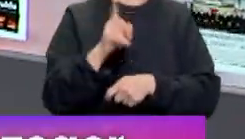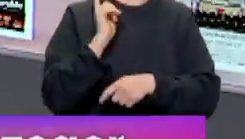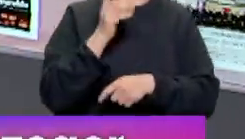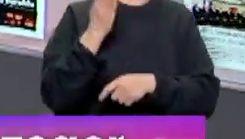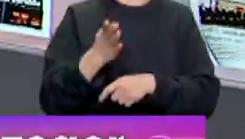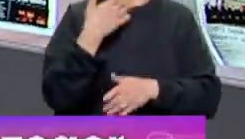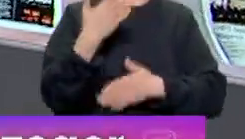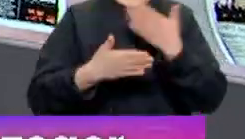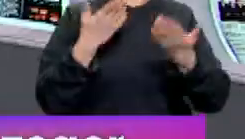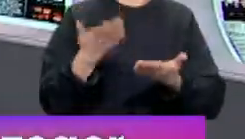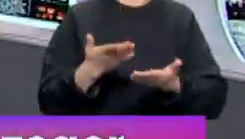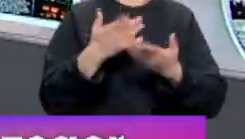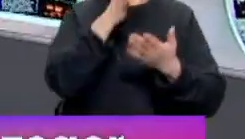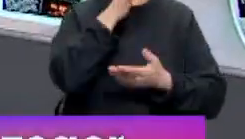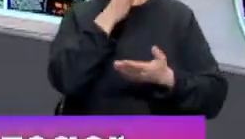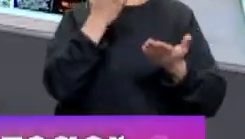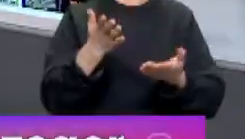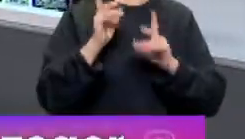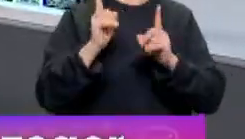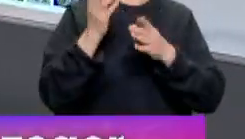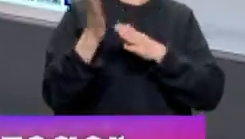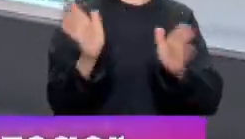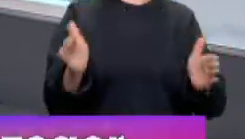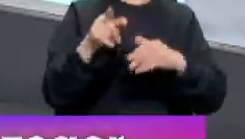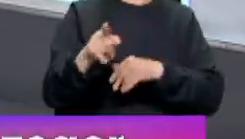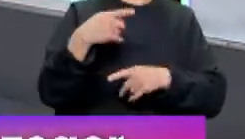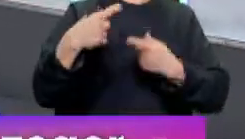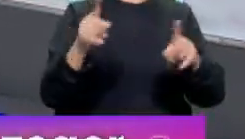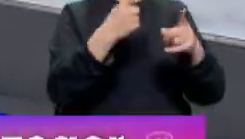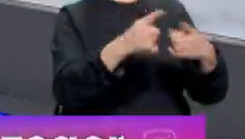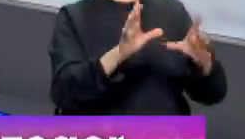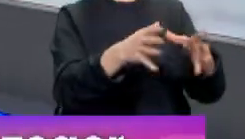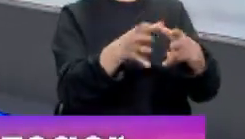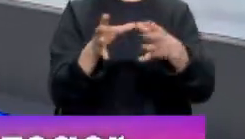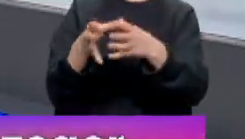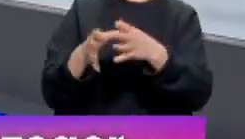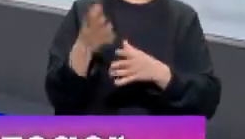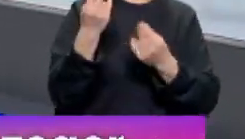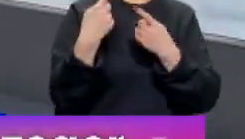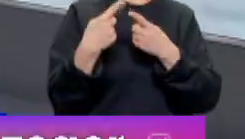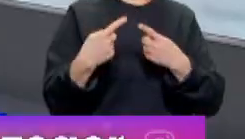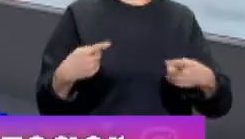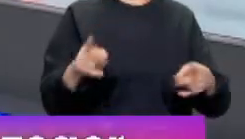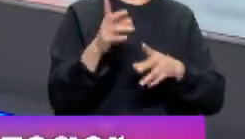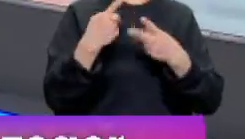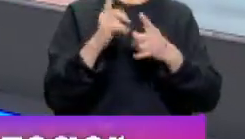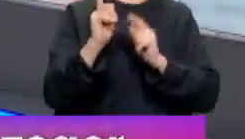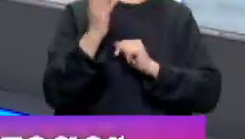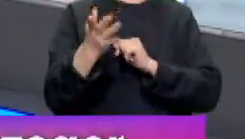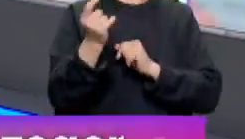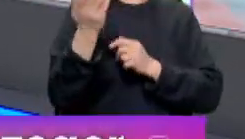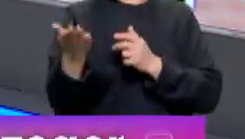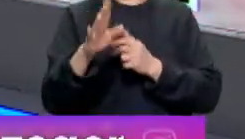de bahsedelim biliyorsunuz öğretmenler odasında farklı farklı gruplardan pek çok farklı öğretmen var